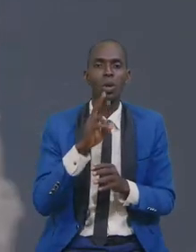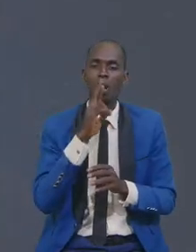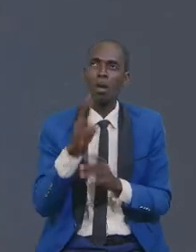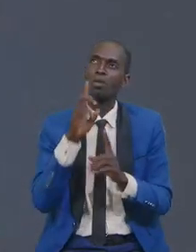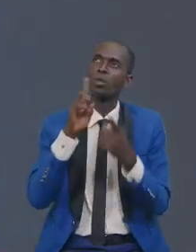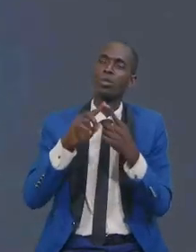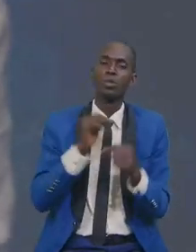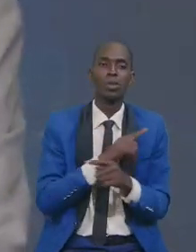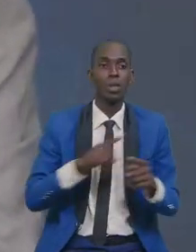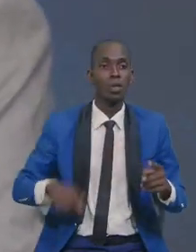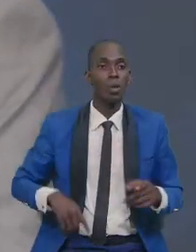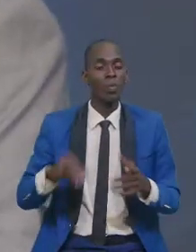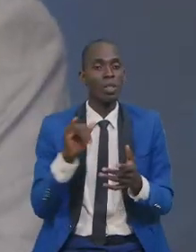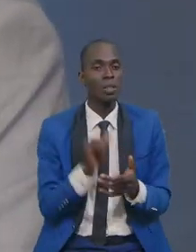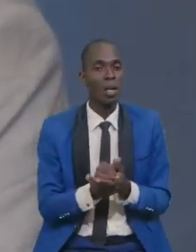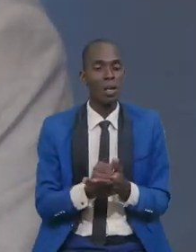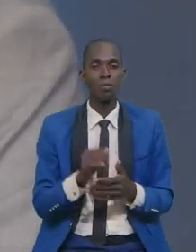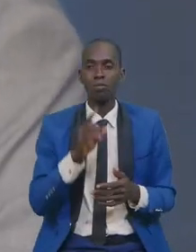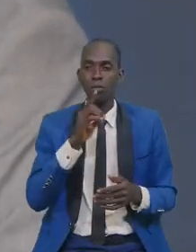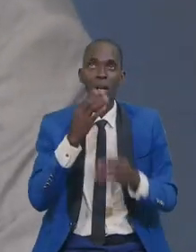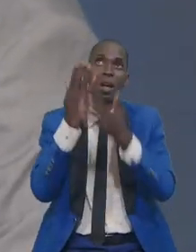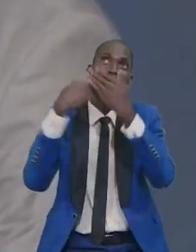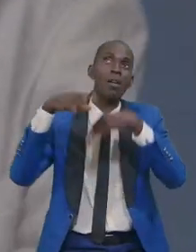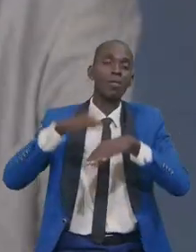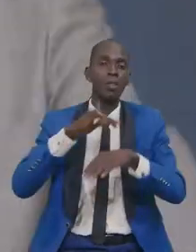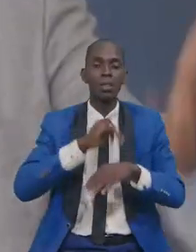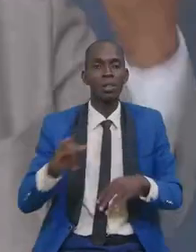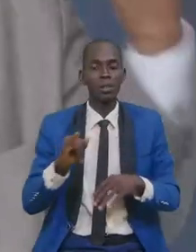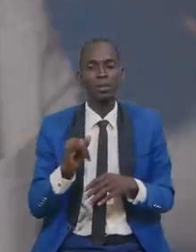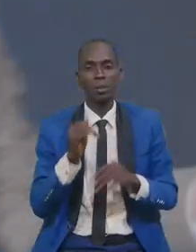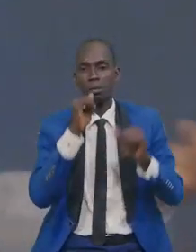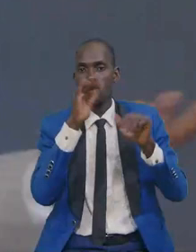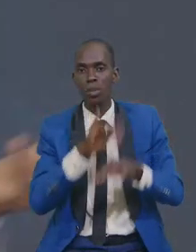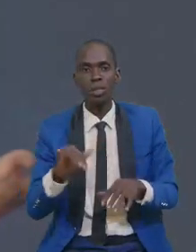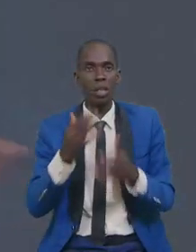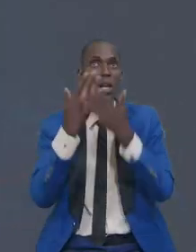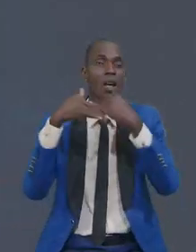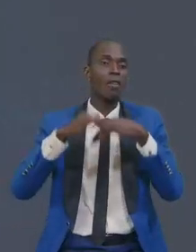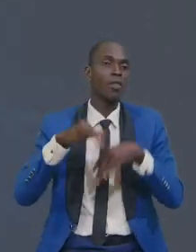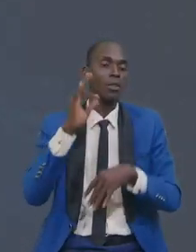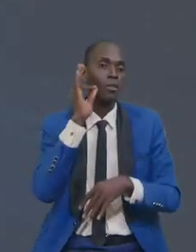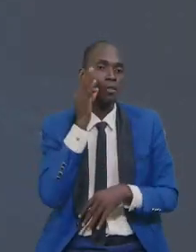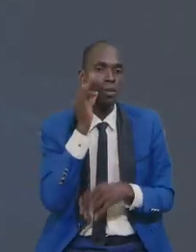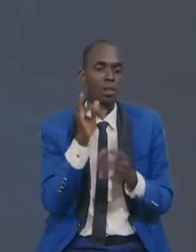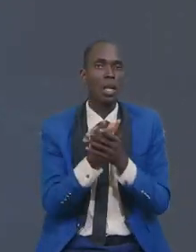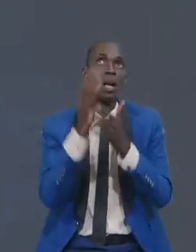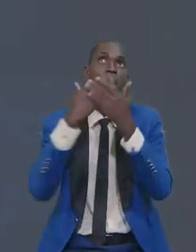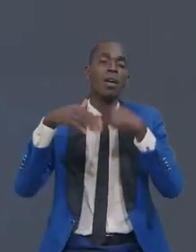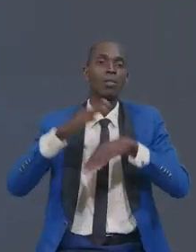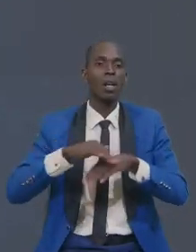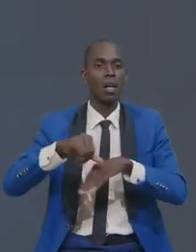en cherchant le Seigneur, cette vertu, cette puissance céleste, cette